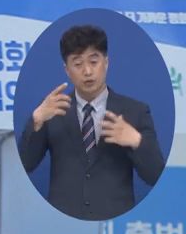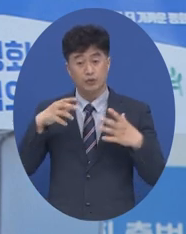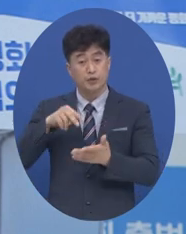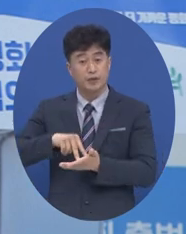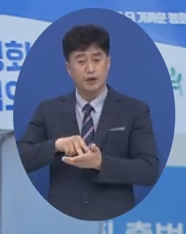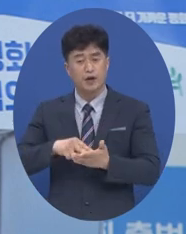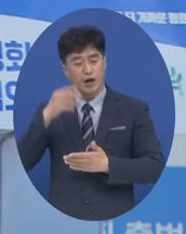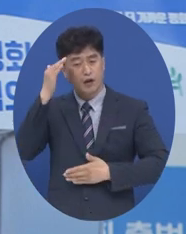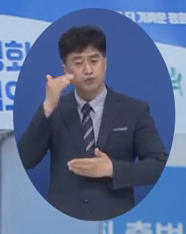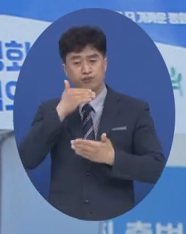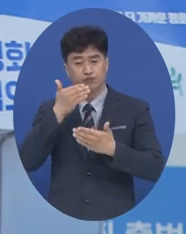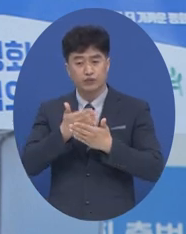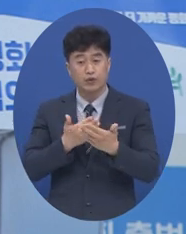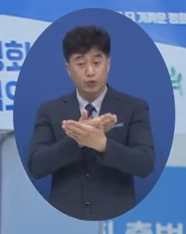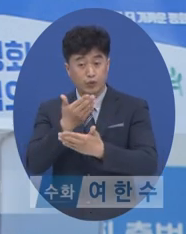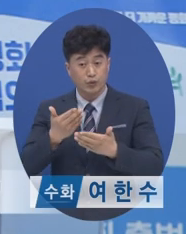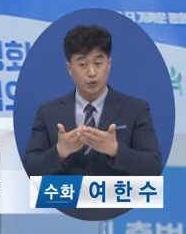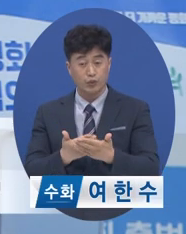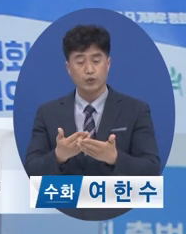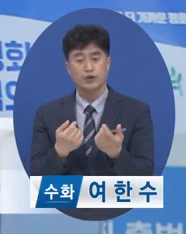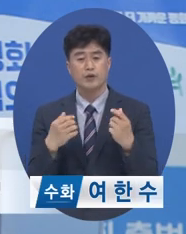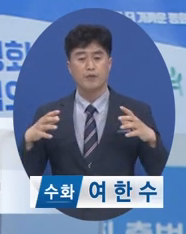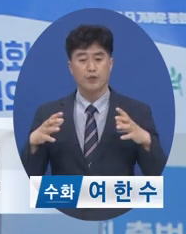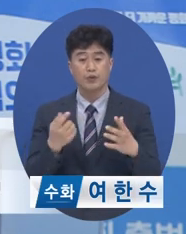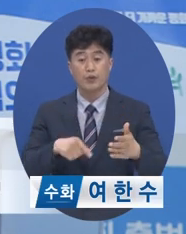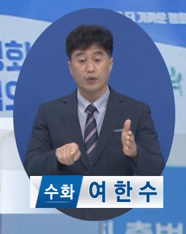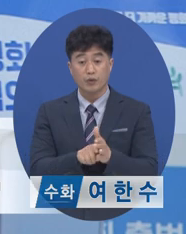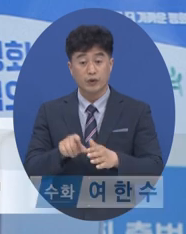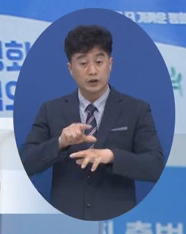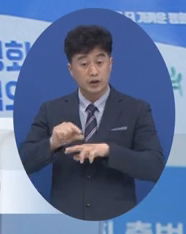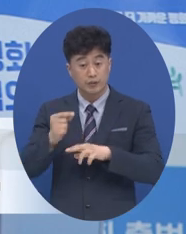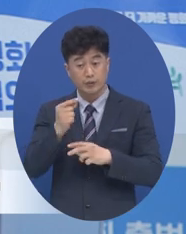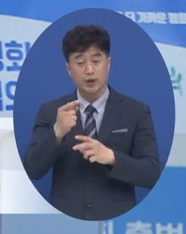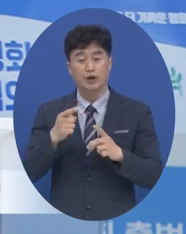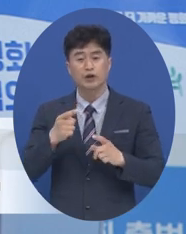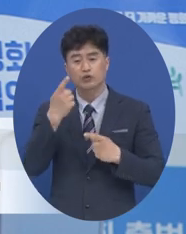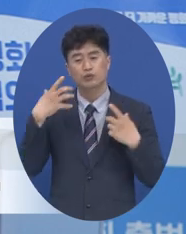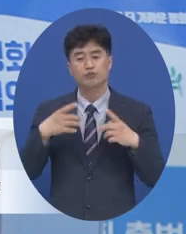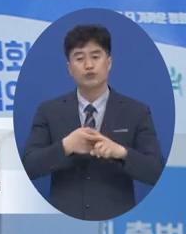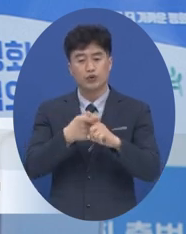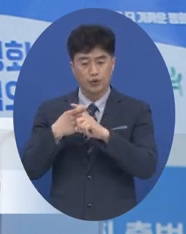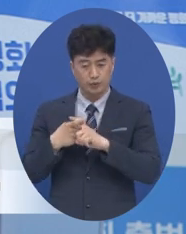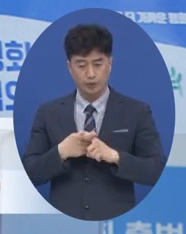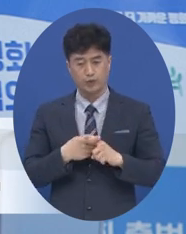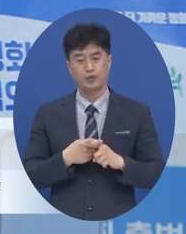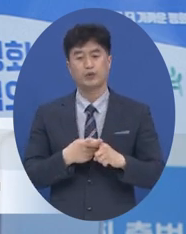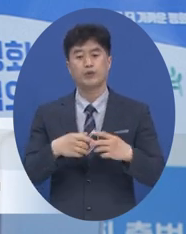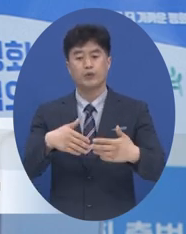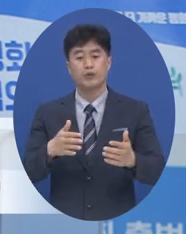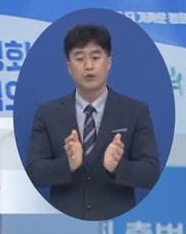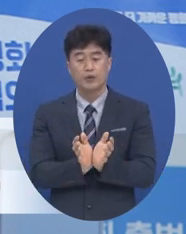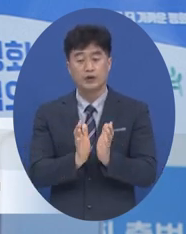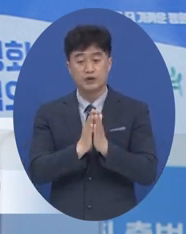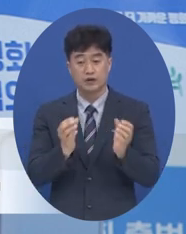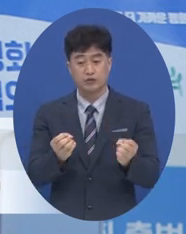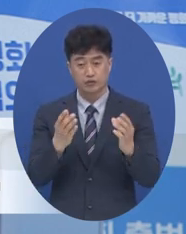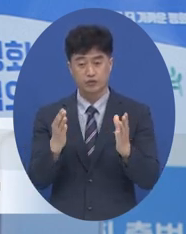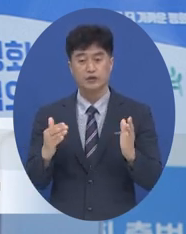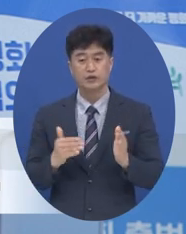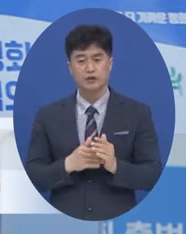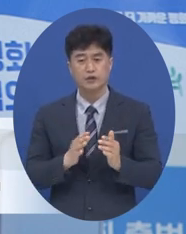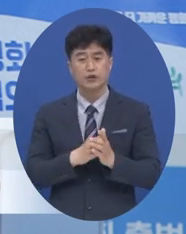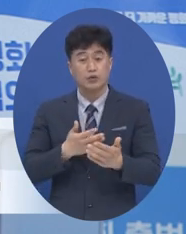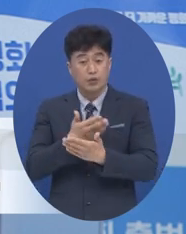지방정부 차원의 남북 교류 협력을 위한 남북평화협력 지방정부협의회가 출범식을 가졌습니다. 협의회는